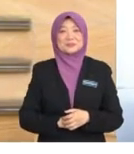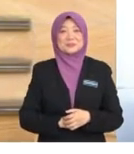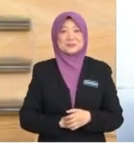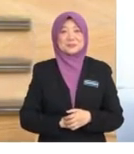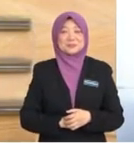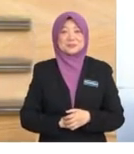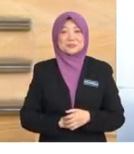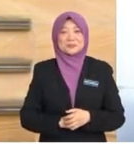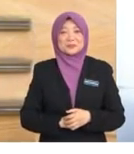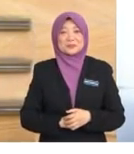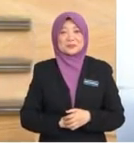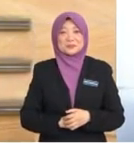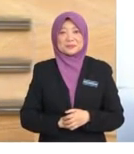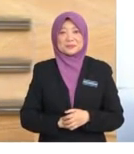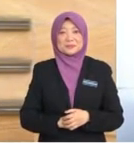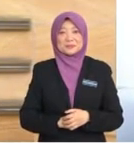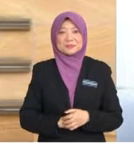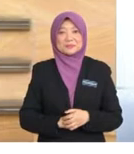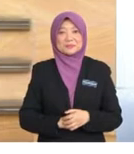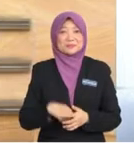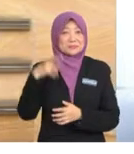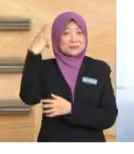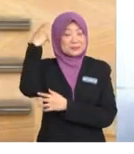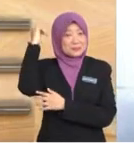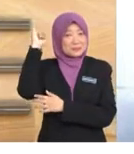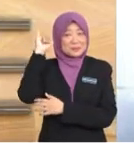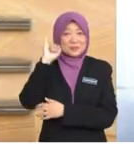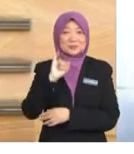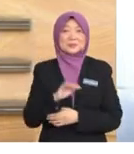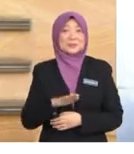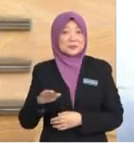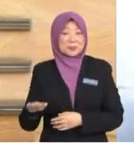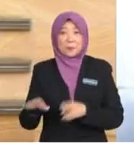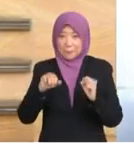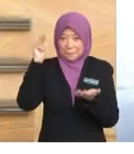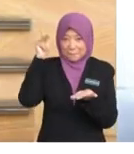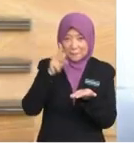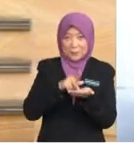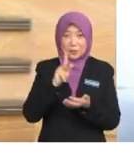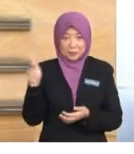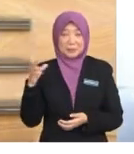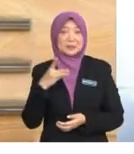Assalamualaikum. Selamat pagi. Selamat pagi, Kak Ina. Boleh kenalkan diri?